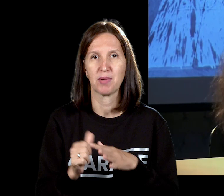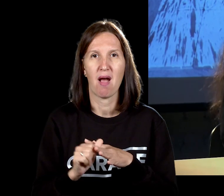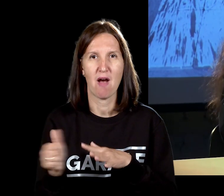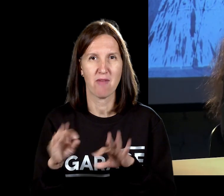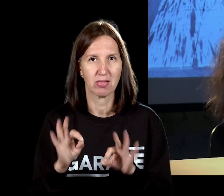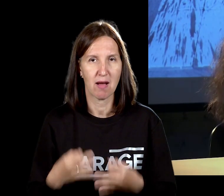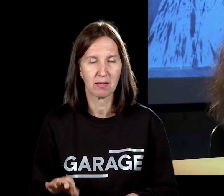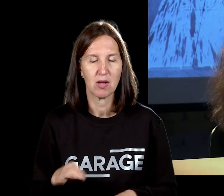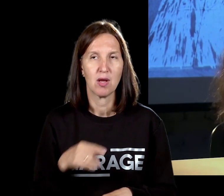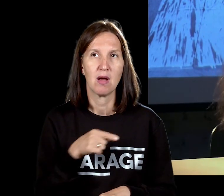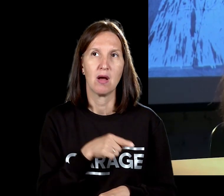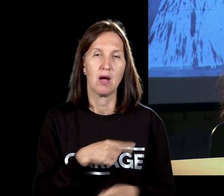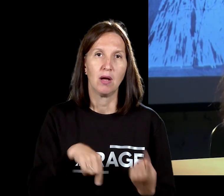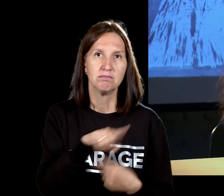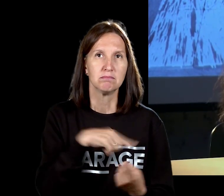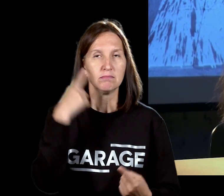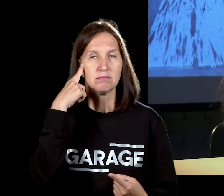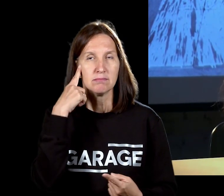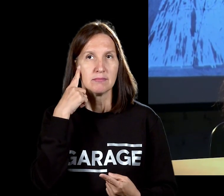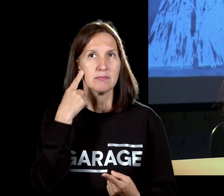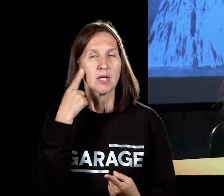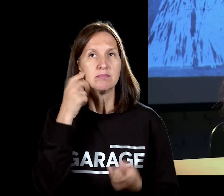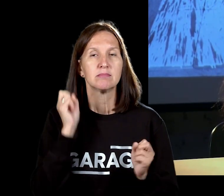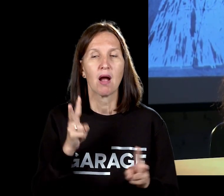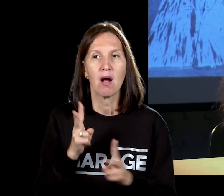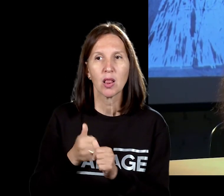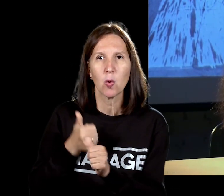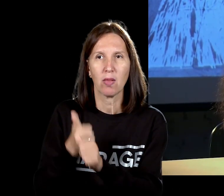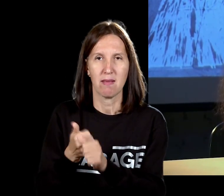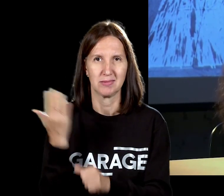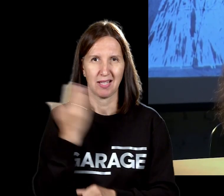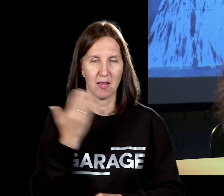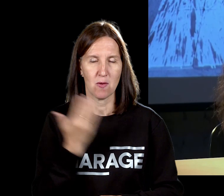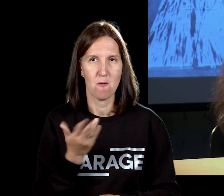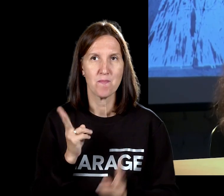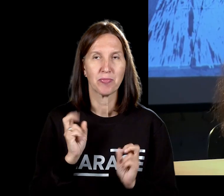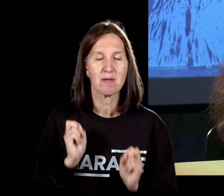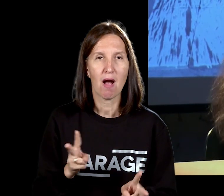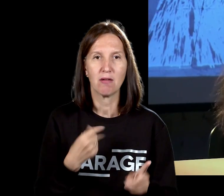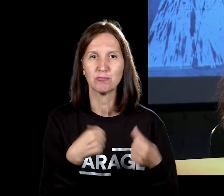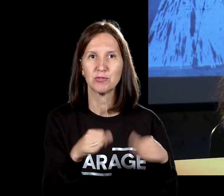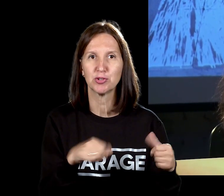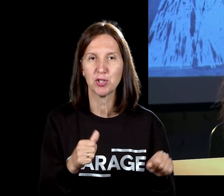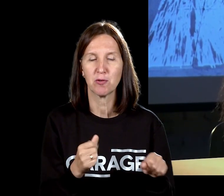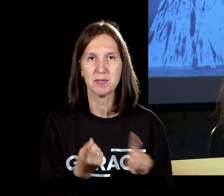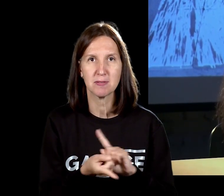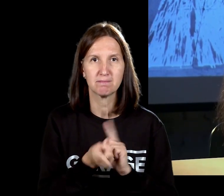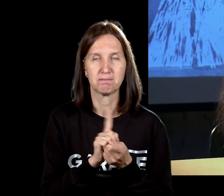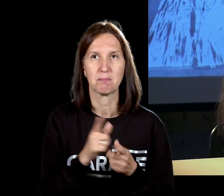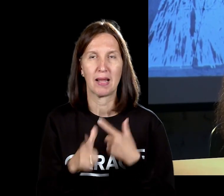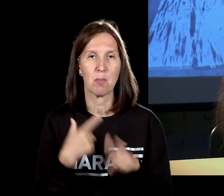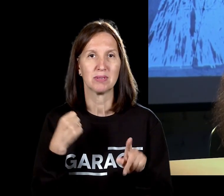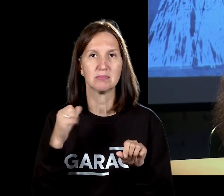быть, пытается как бы догнать кино своими средствами, заставить живописное изображение или